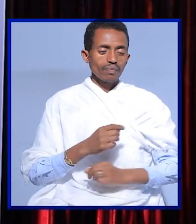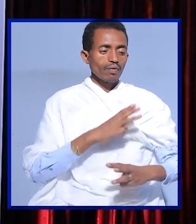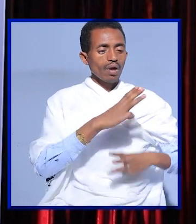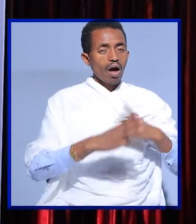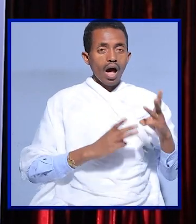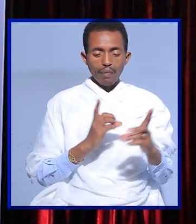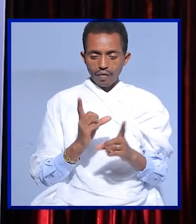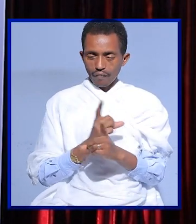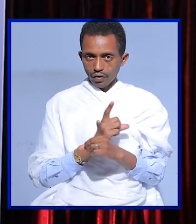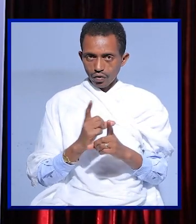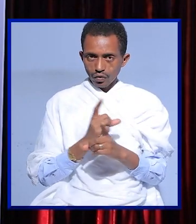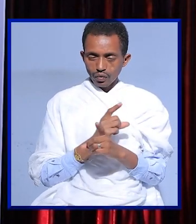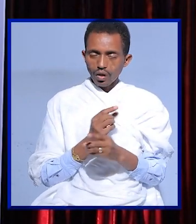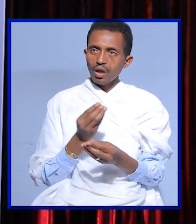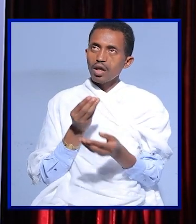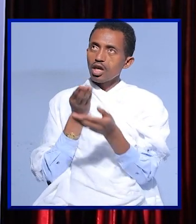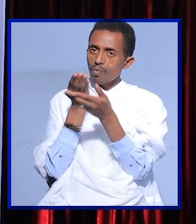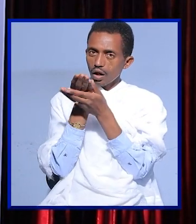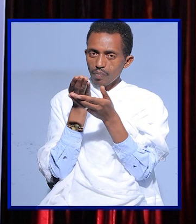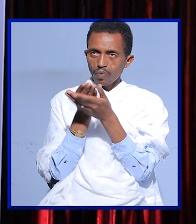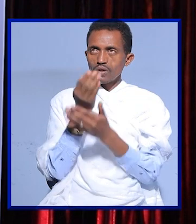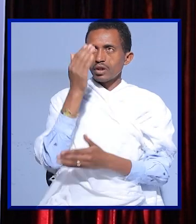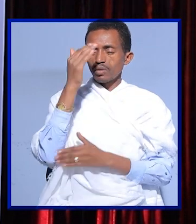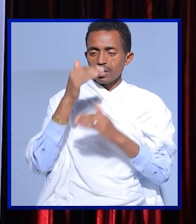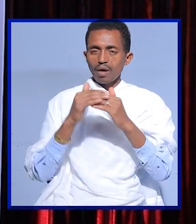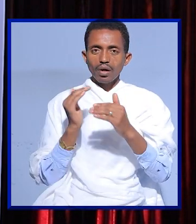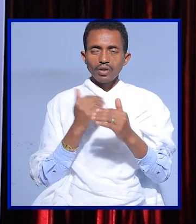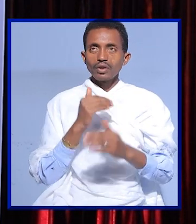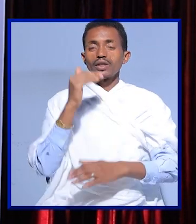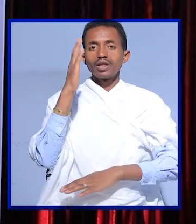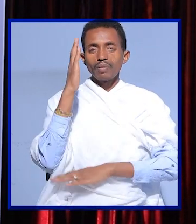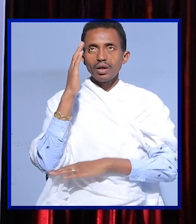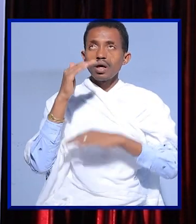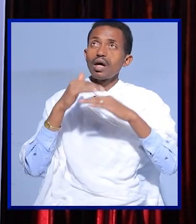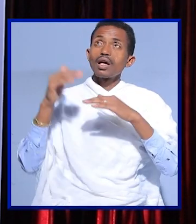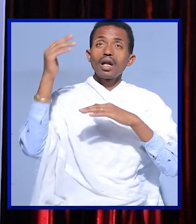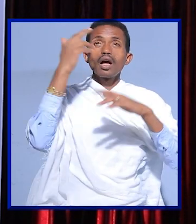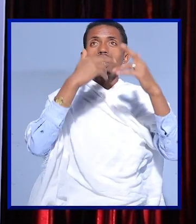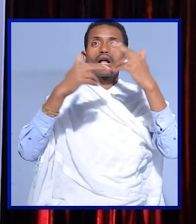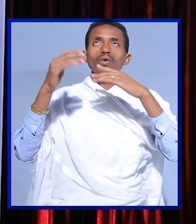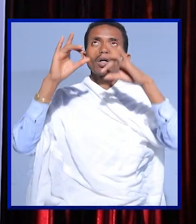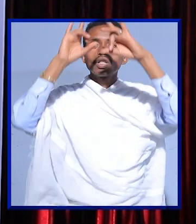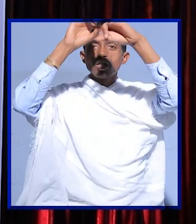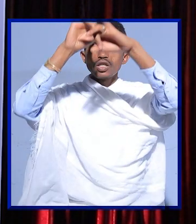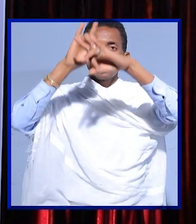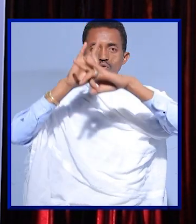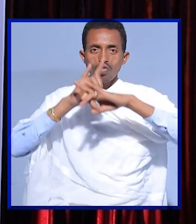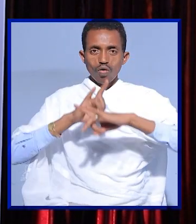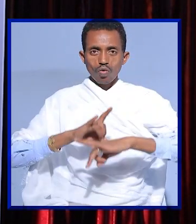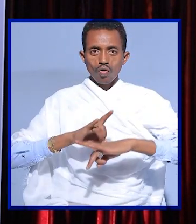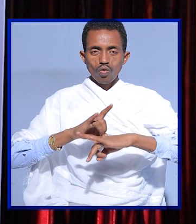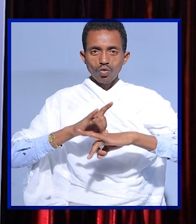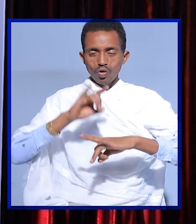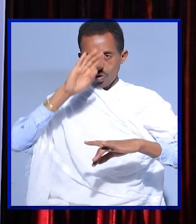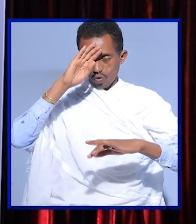ዓለምን ፈጥሮ ዓለምን የሚመግበው ቅዱስ እግዚአብሔር ከላይ ከአርያም ከዙፋኑ